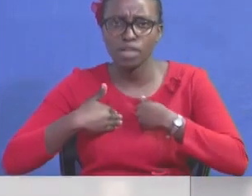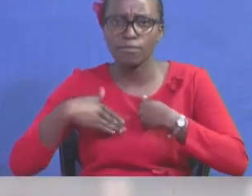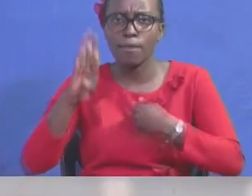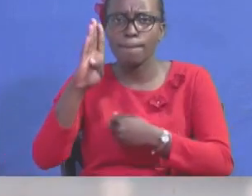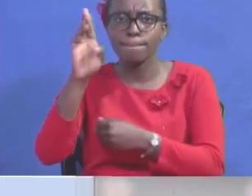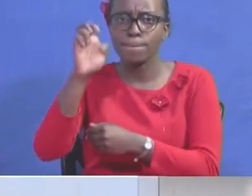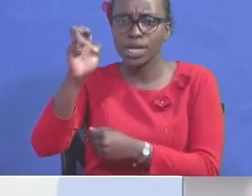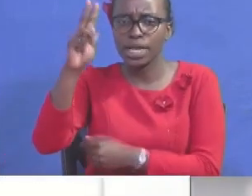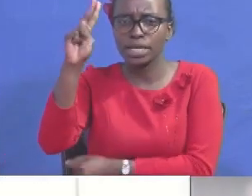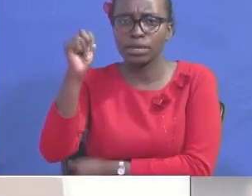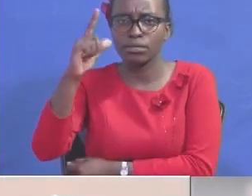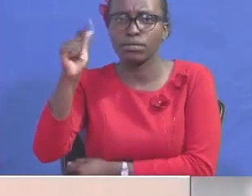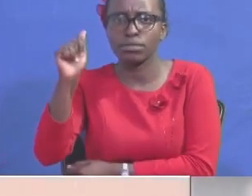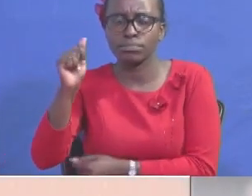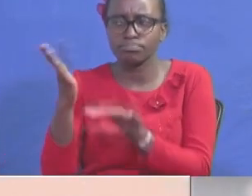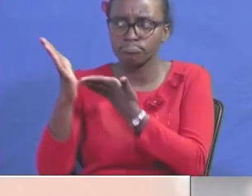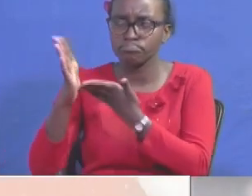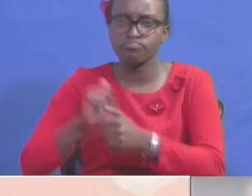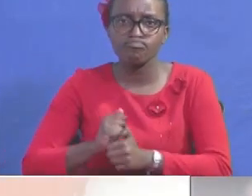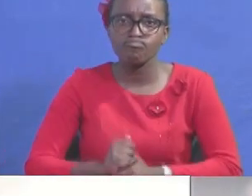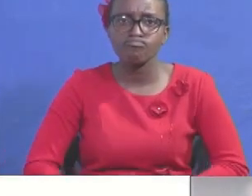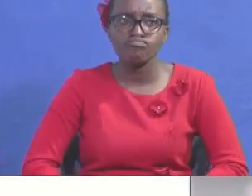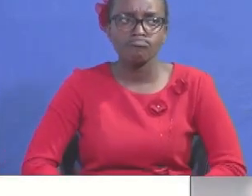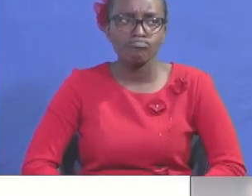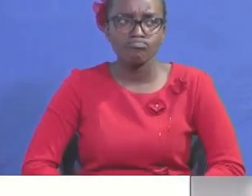Nyongesa alihudhuria na kuandaa taarifa hii.